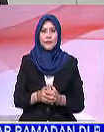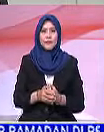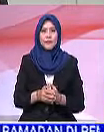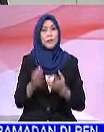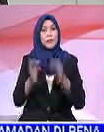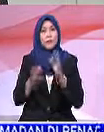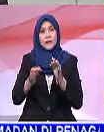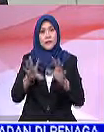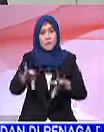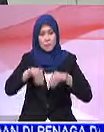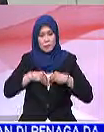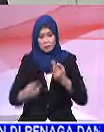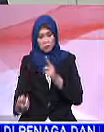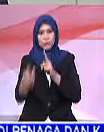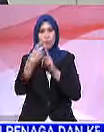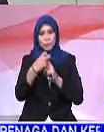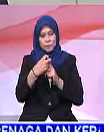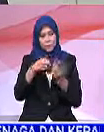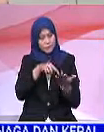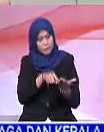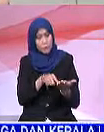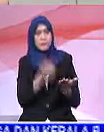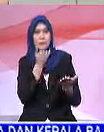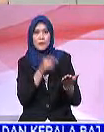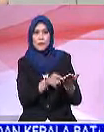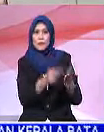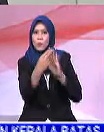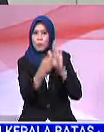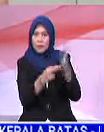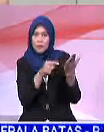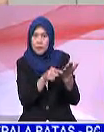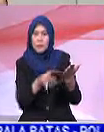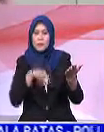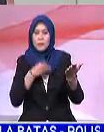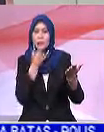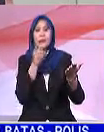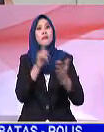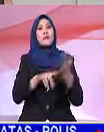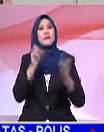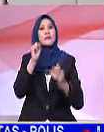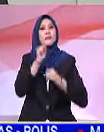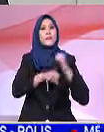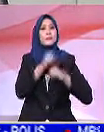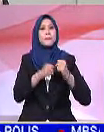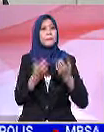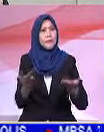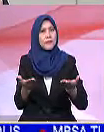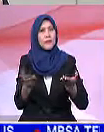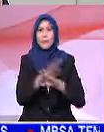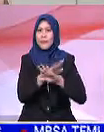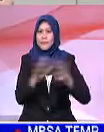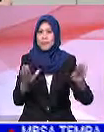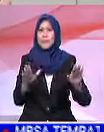menerima sesuatu kandungan yang menyalahi undang-undang, apa sikap kita? Jadi janganlah